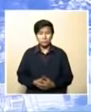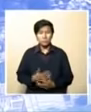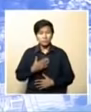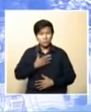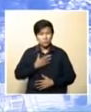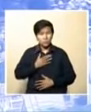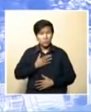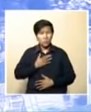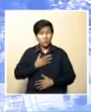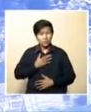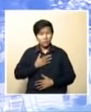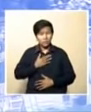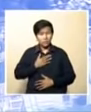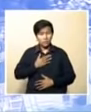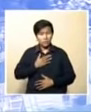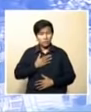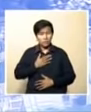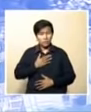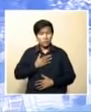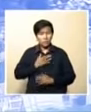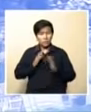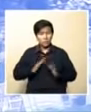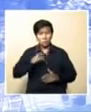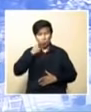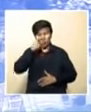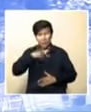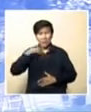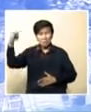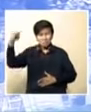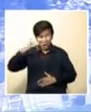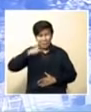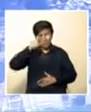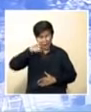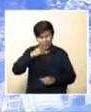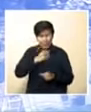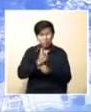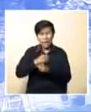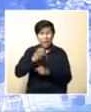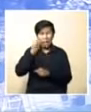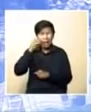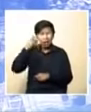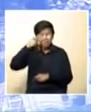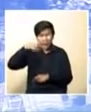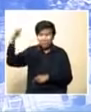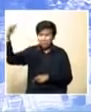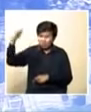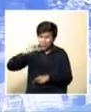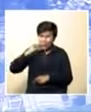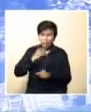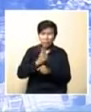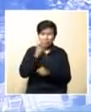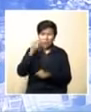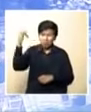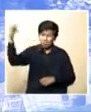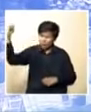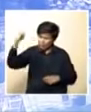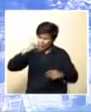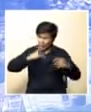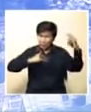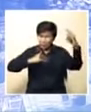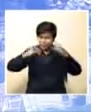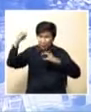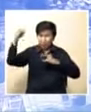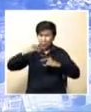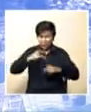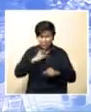ากต่างประเทศเข้ามาโดยทางอากาศเช่นเดียวกับคนไทยที่เข้ามาทางบกเช่นจากมาเลเซียโ